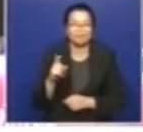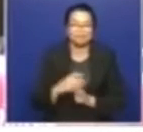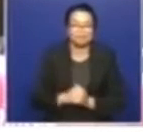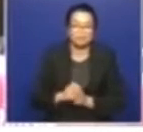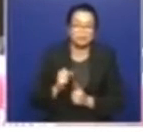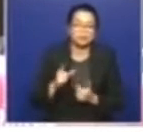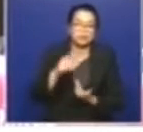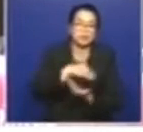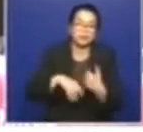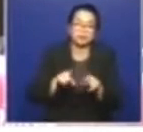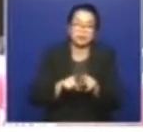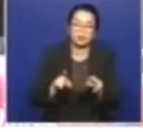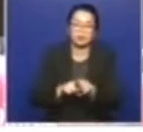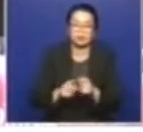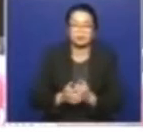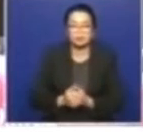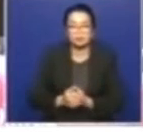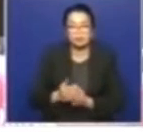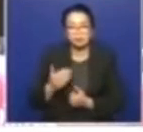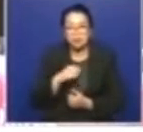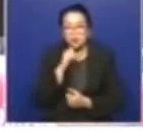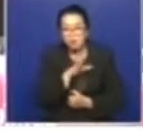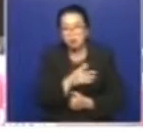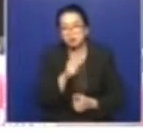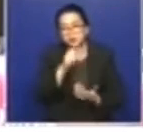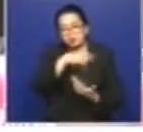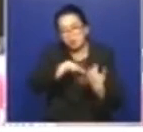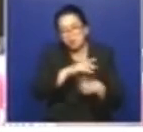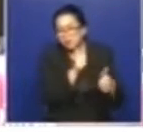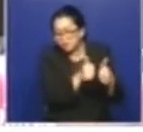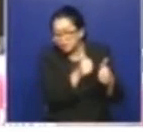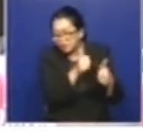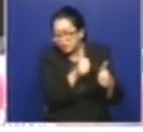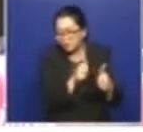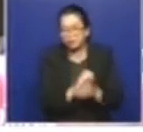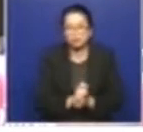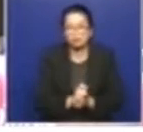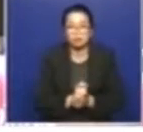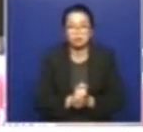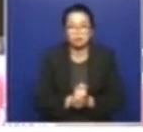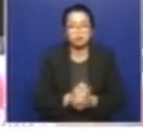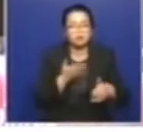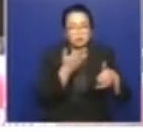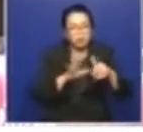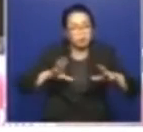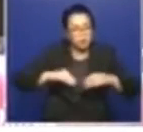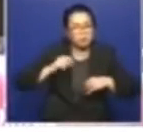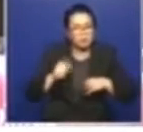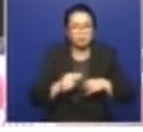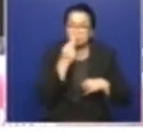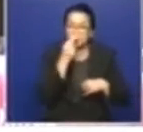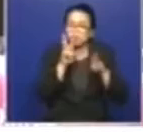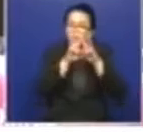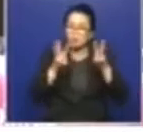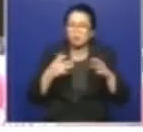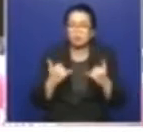หมือนกันก็มีคนรายงานว่าดีท่านครับดูโซเชียลสิง่ายนิดเดีย